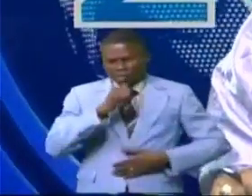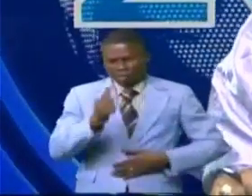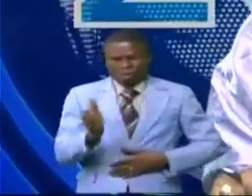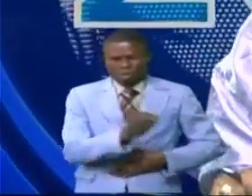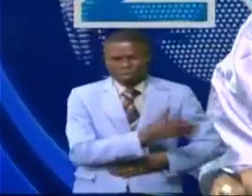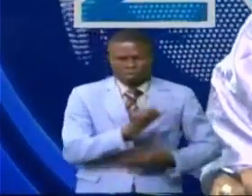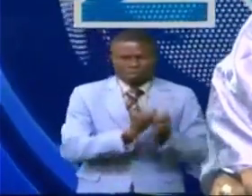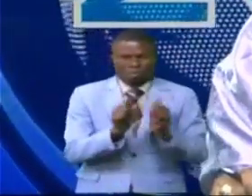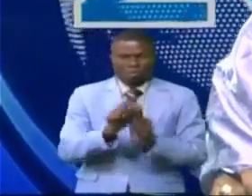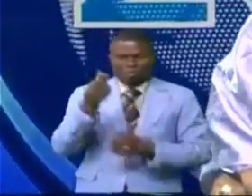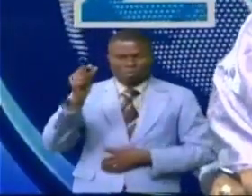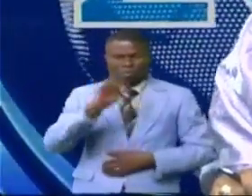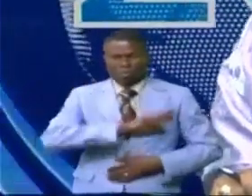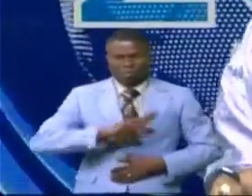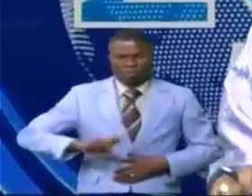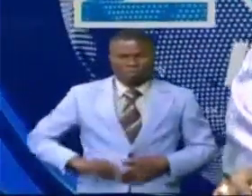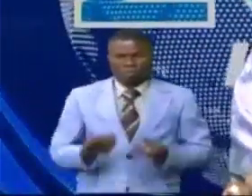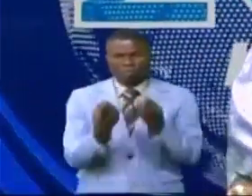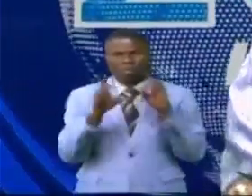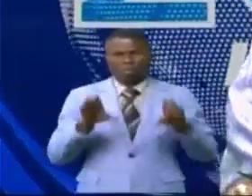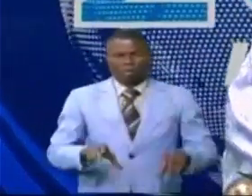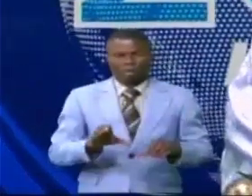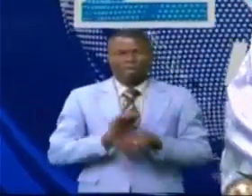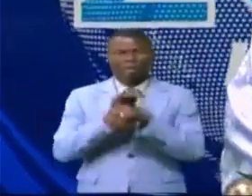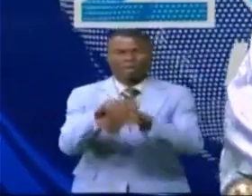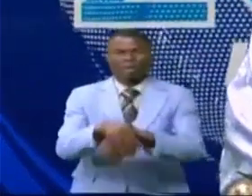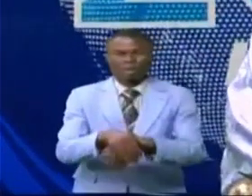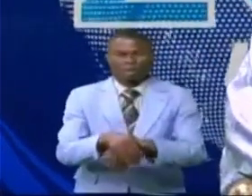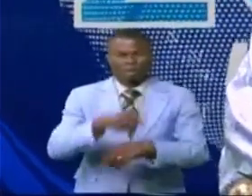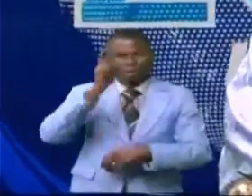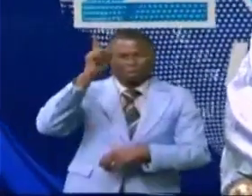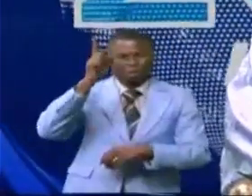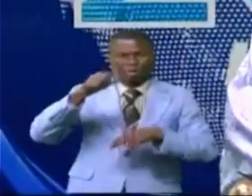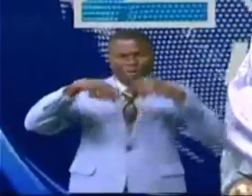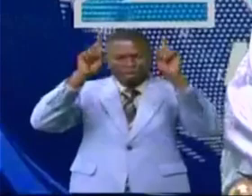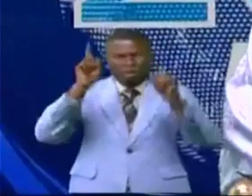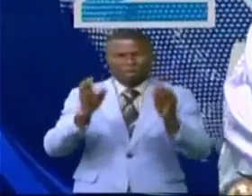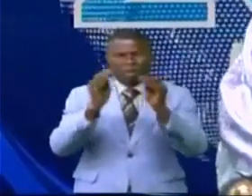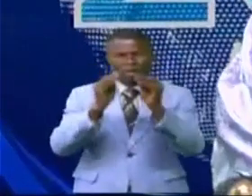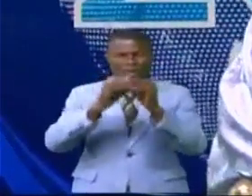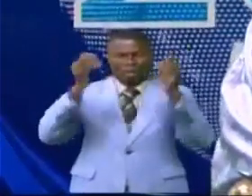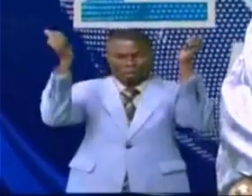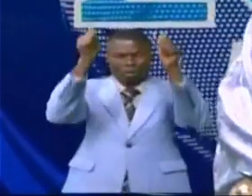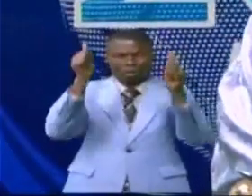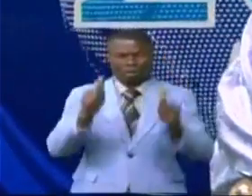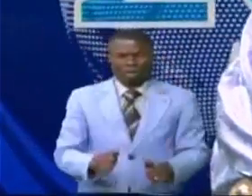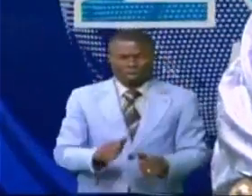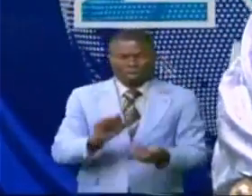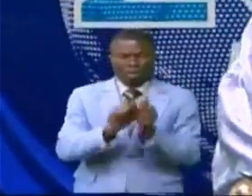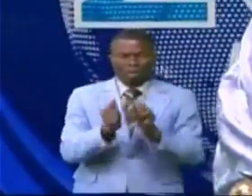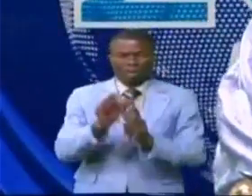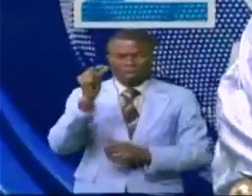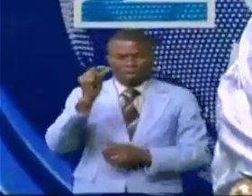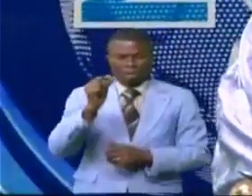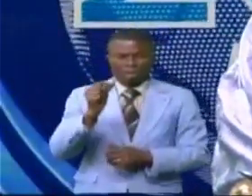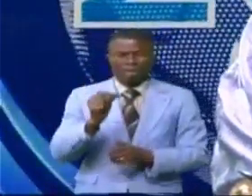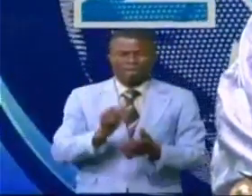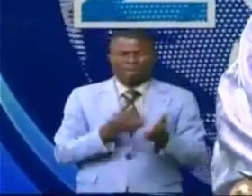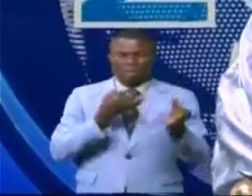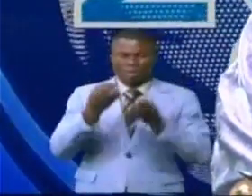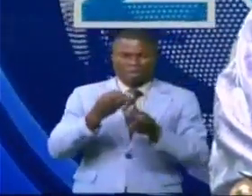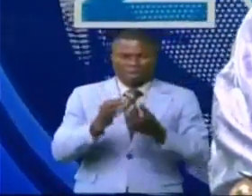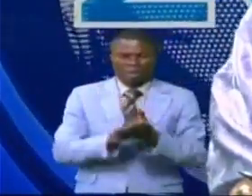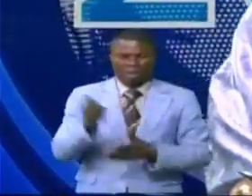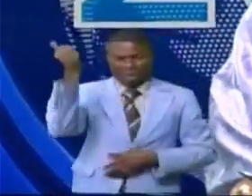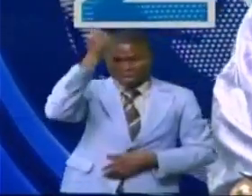Secteur minier, la République démocratique du Congo a participé à la première édition du sommet africain sur les minéraux critiques à Johannesburg en